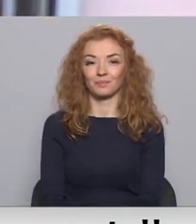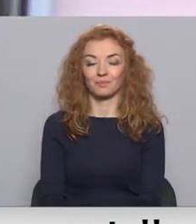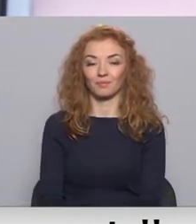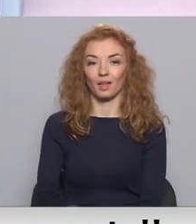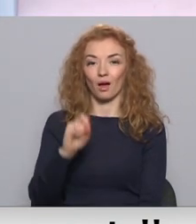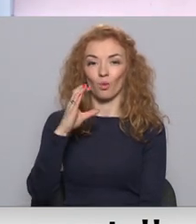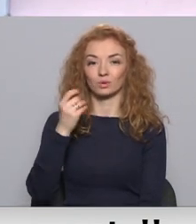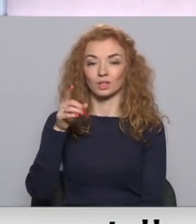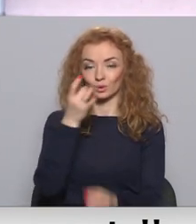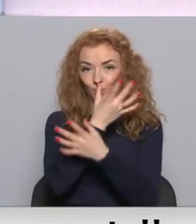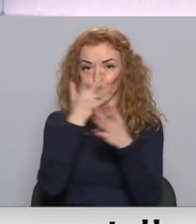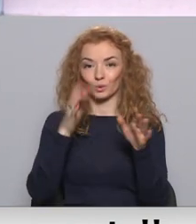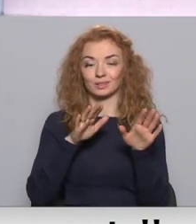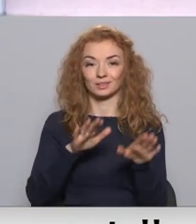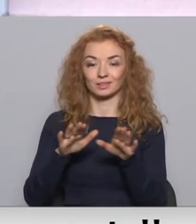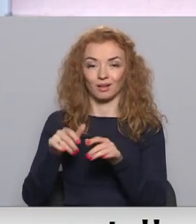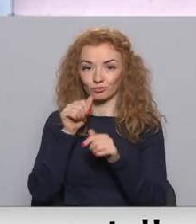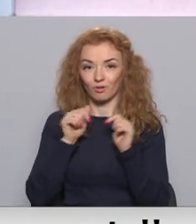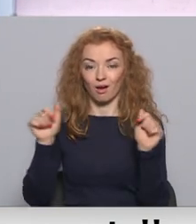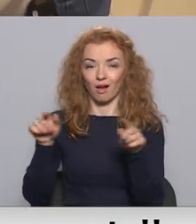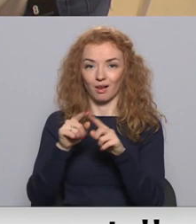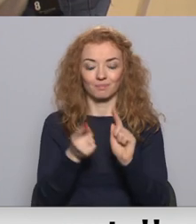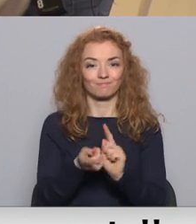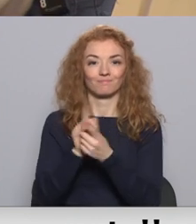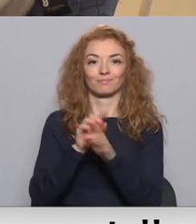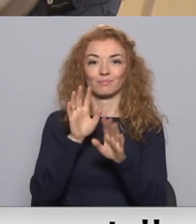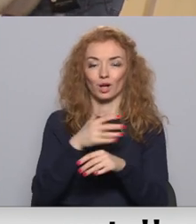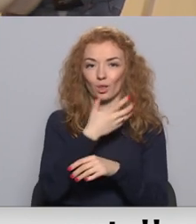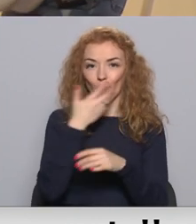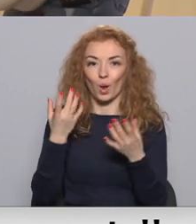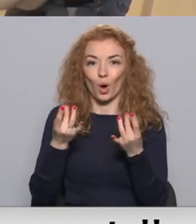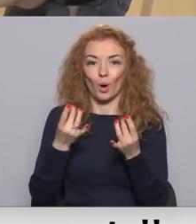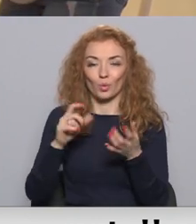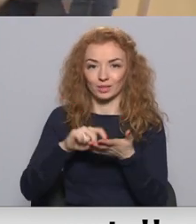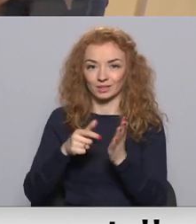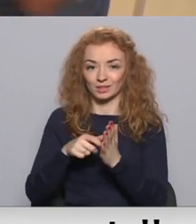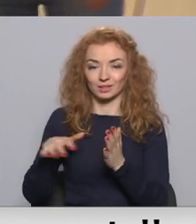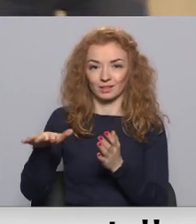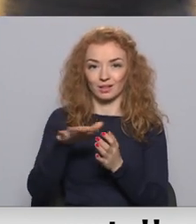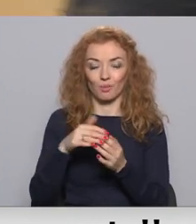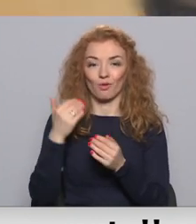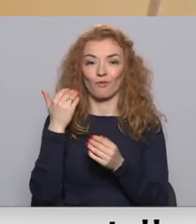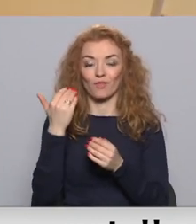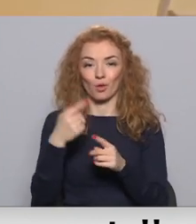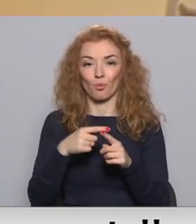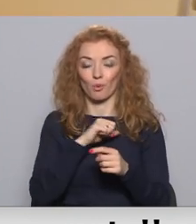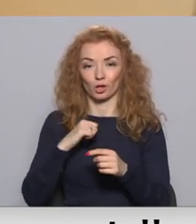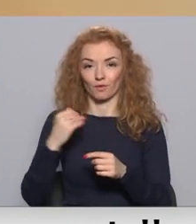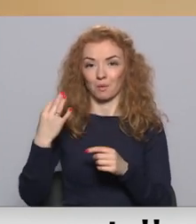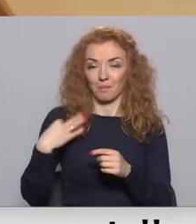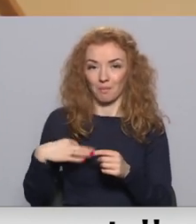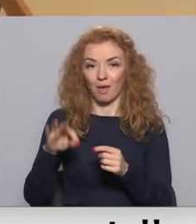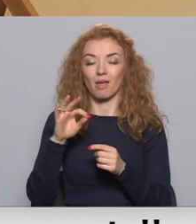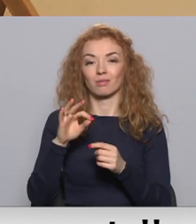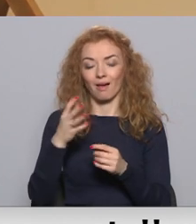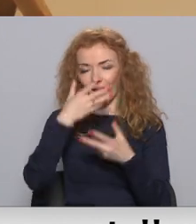Audzes kultūras centra izstāžu zāle šoreiz pārvēršas par tropu istabu, kas Mairai un viņas 8-gadīgajai meitai Norai liek aizmirst par